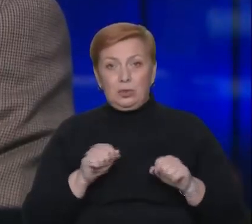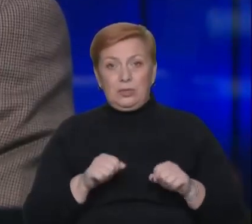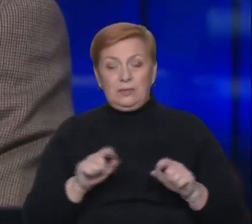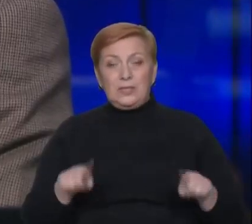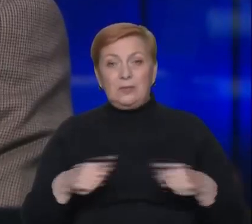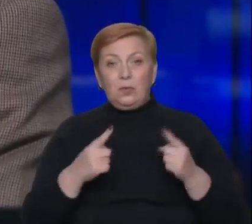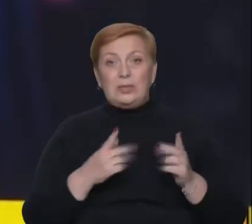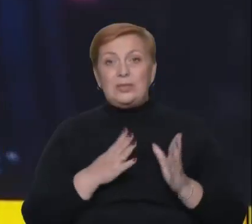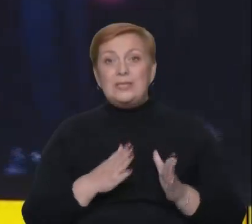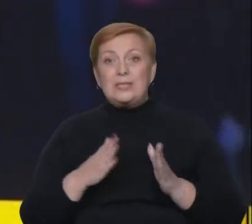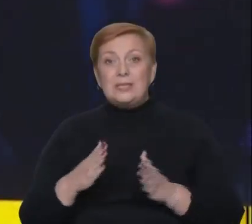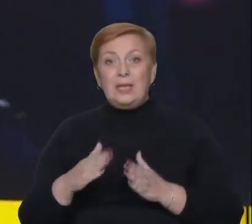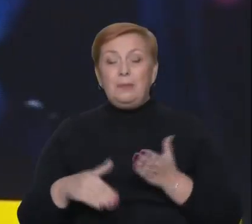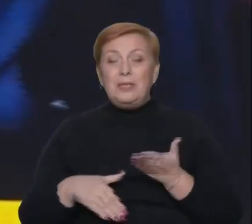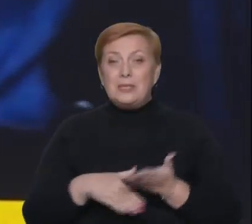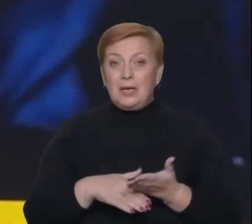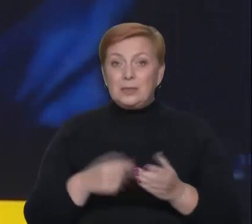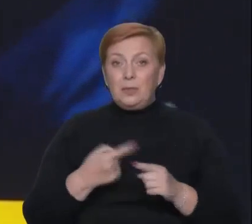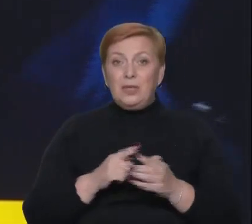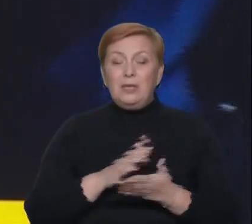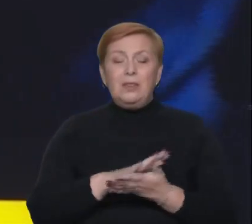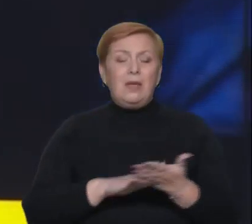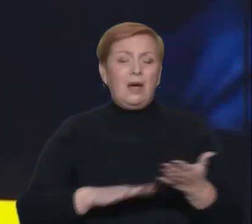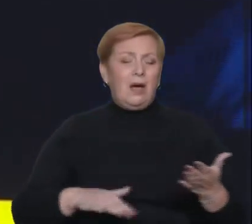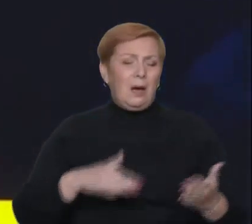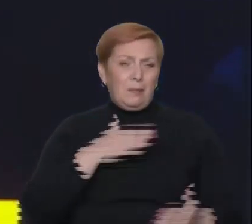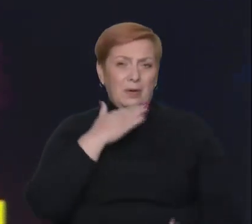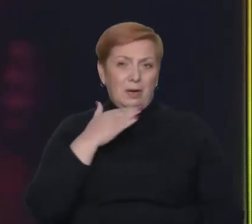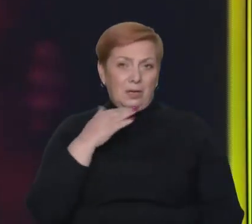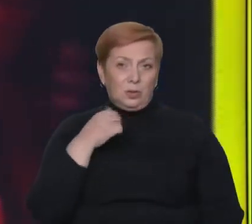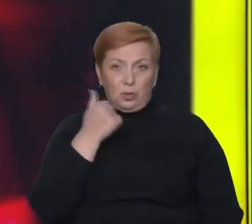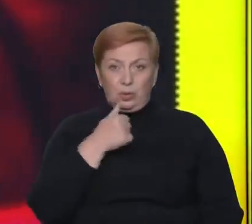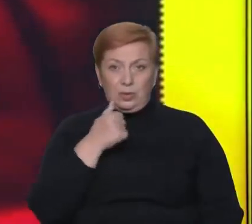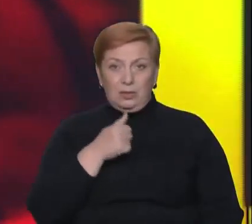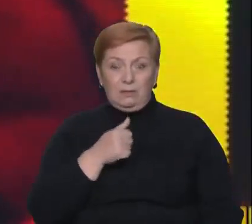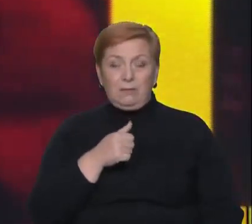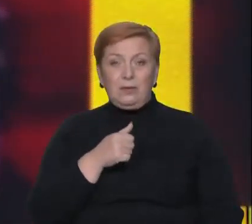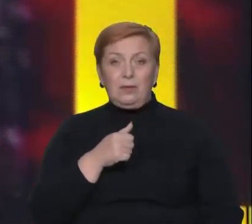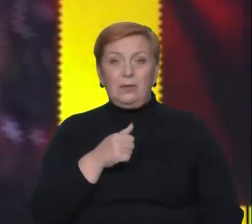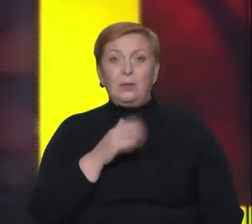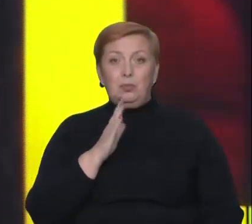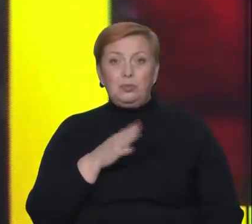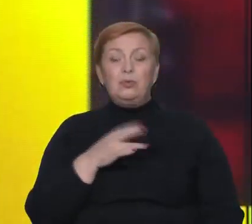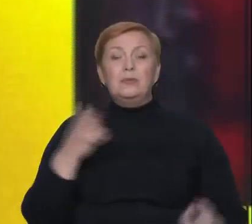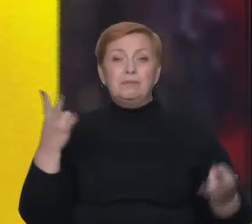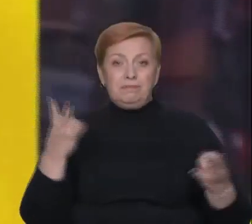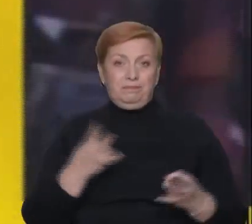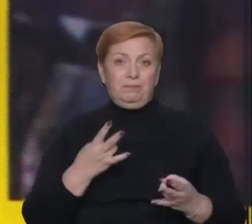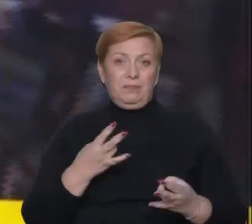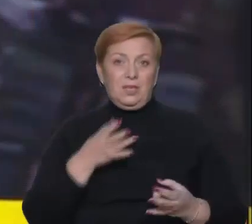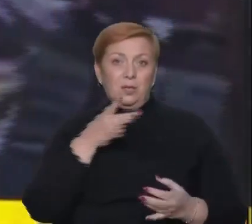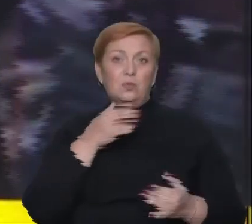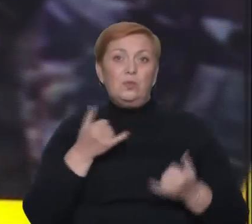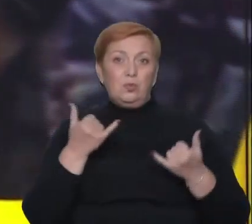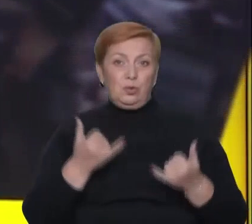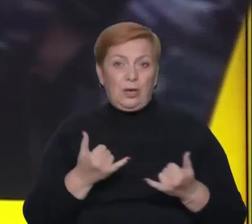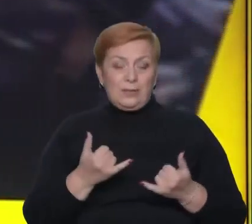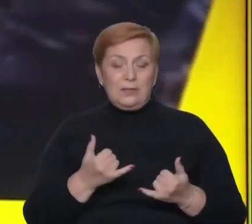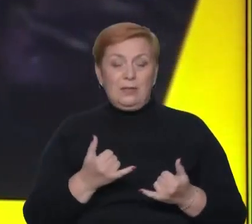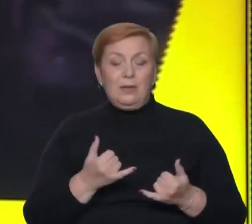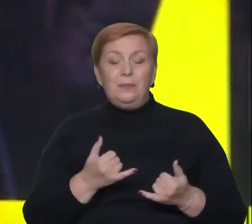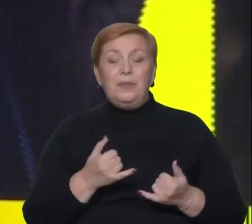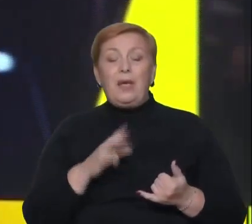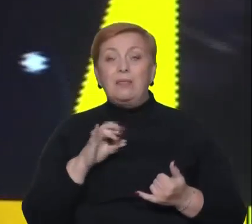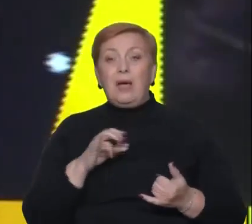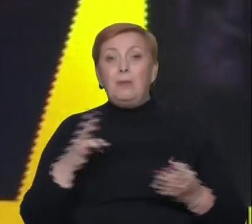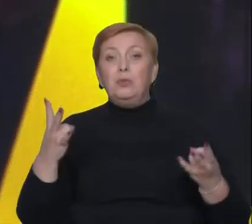які будуть в подальшому на багато років сучасні. Тому в цьому напрямку нам треба збільшувати